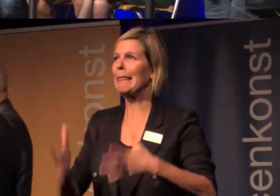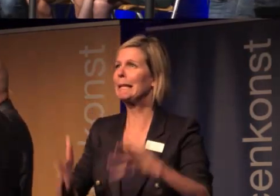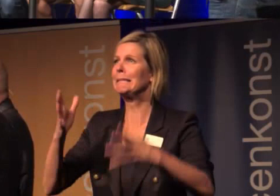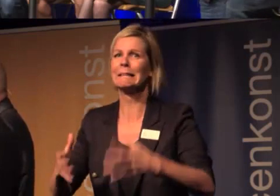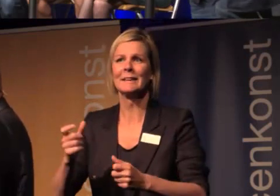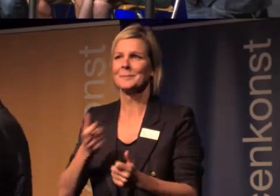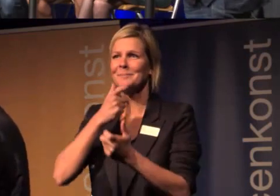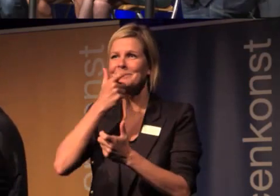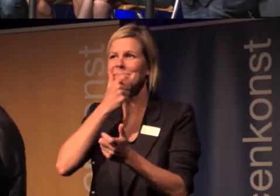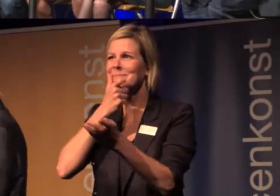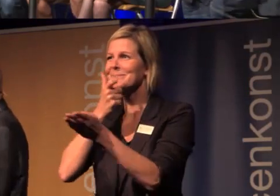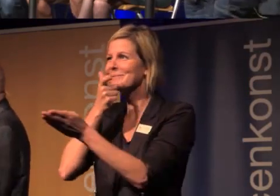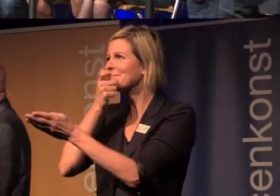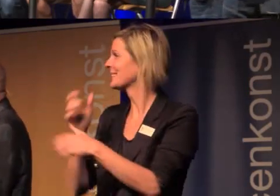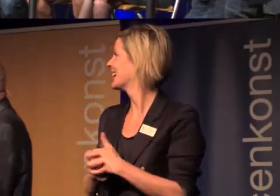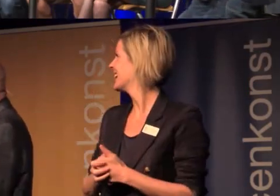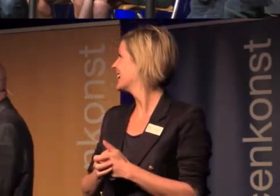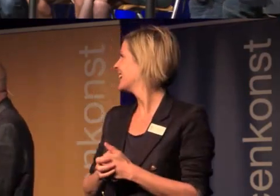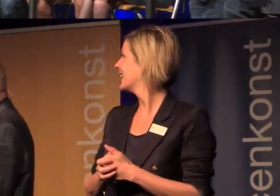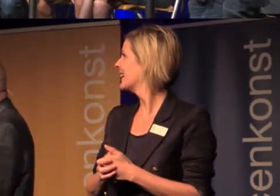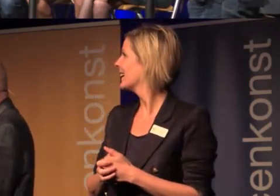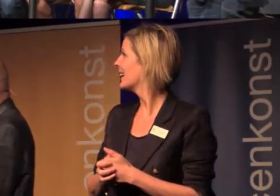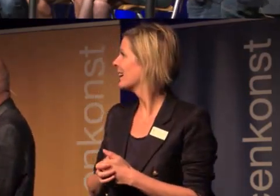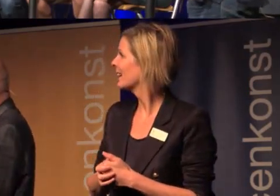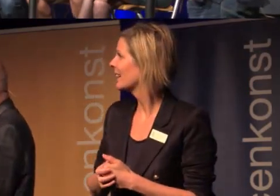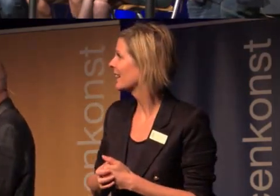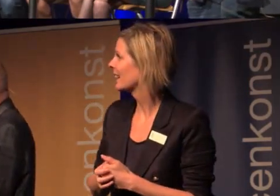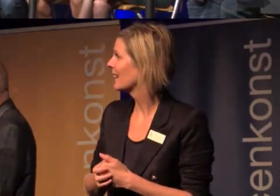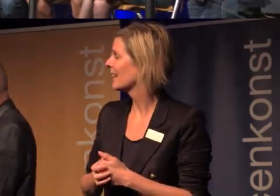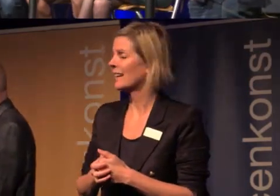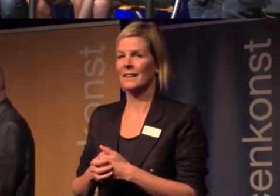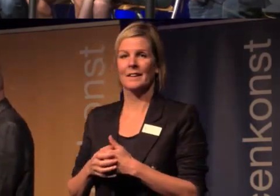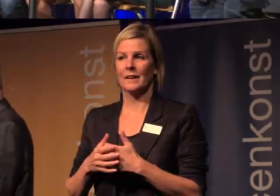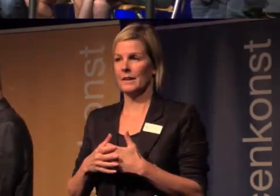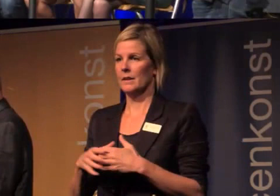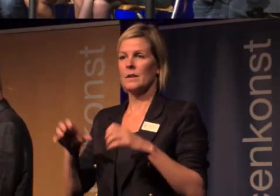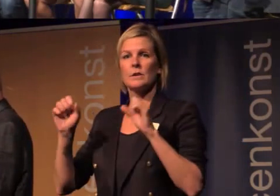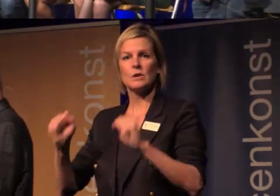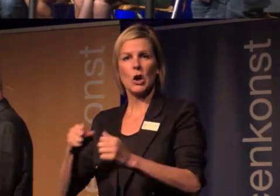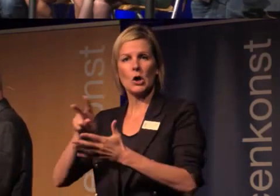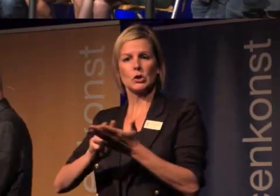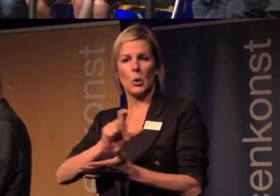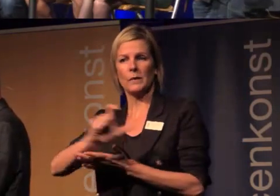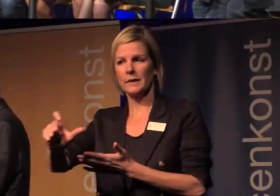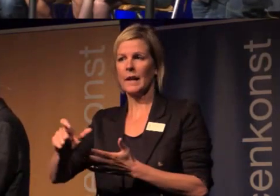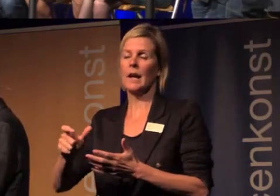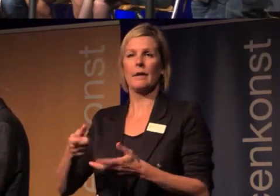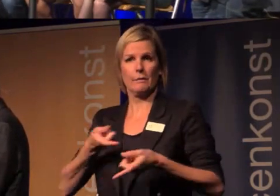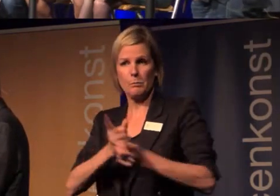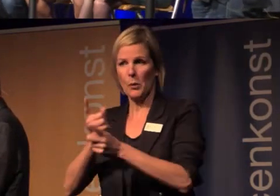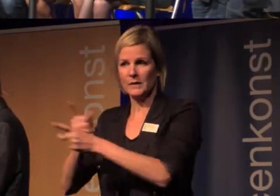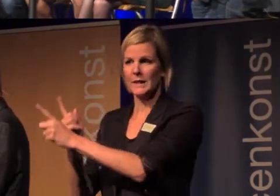Okay. Men alltså, det ska inte politiken besluta. Ja. Ska konstnärer få